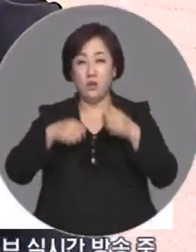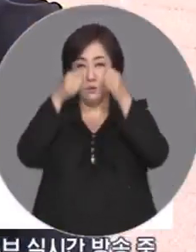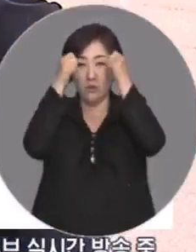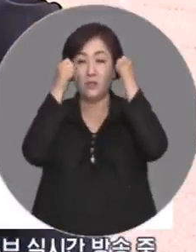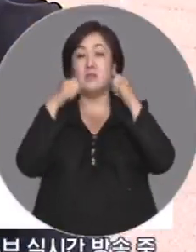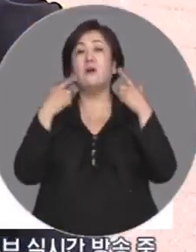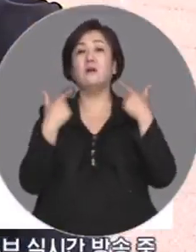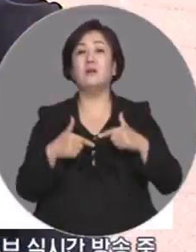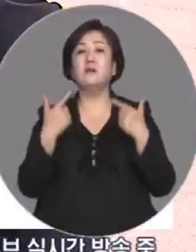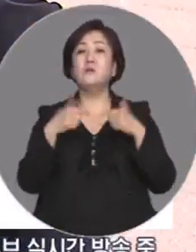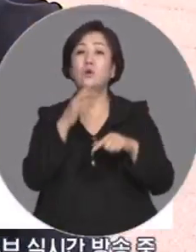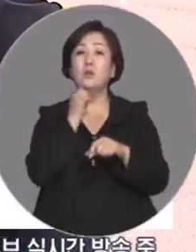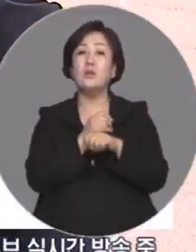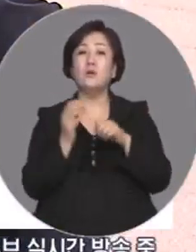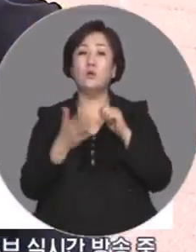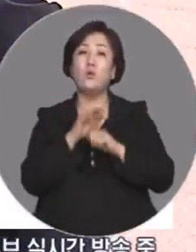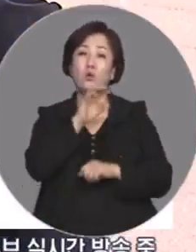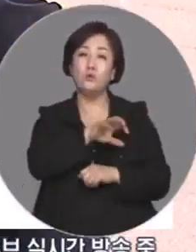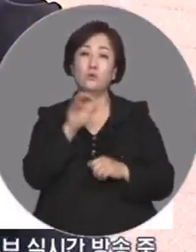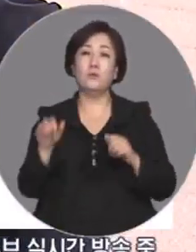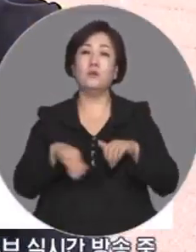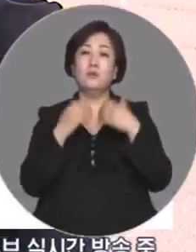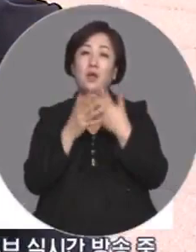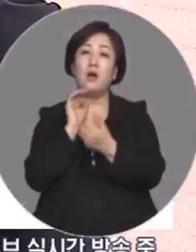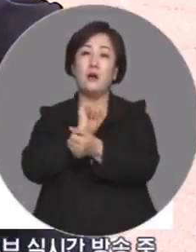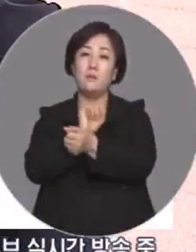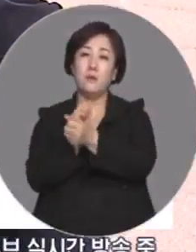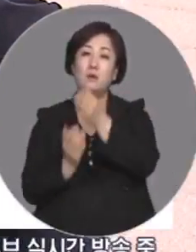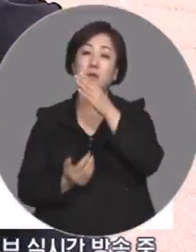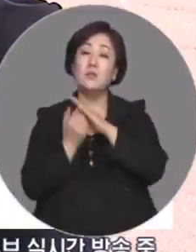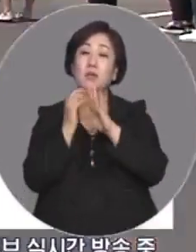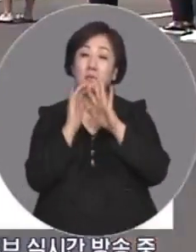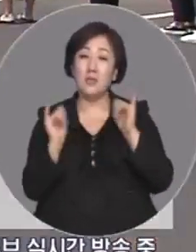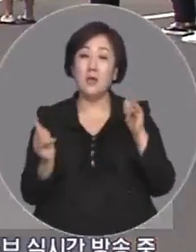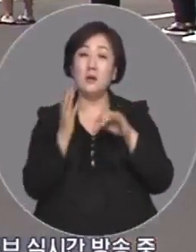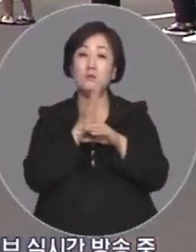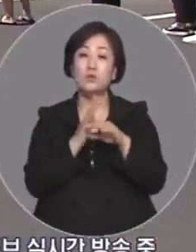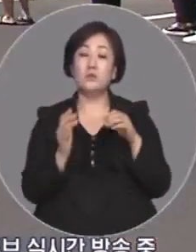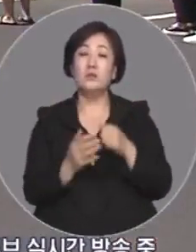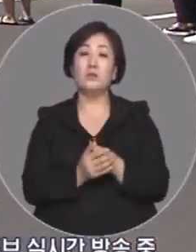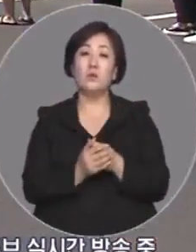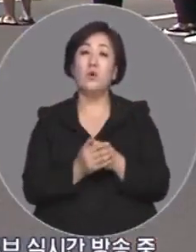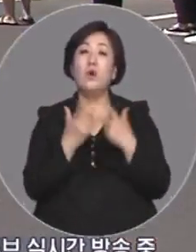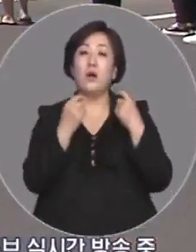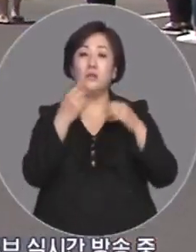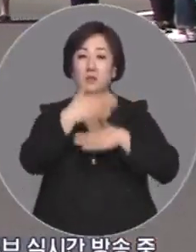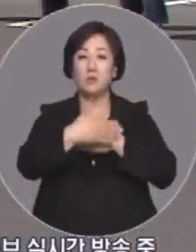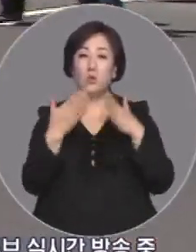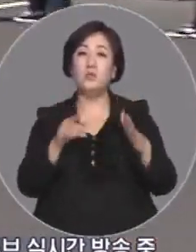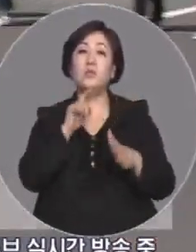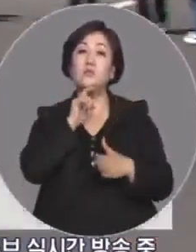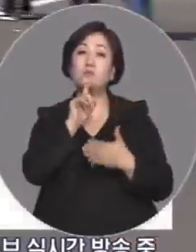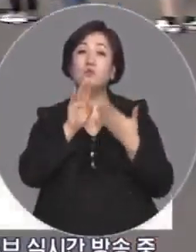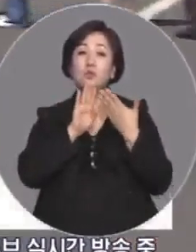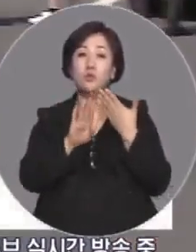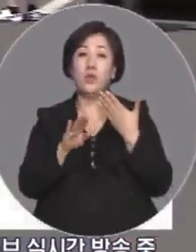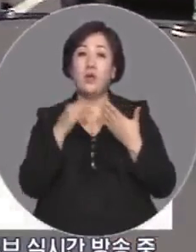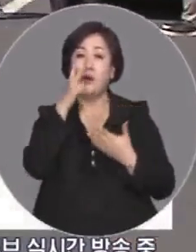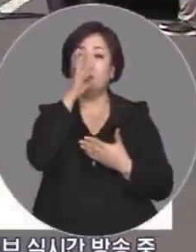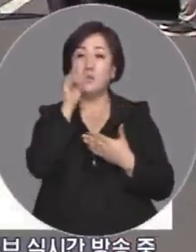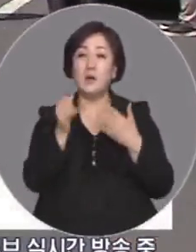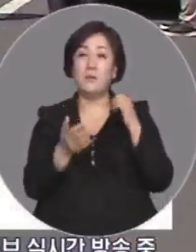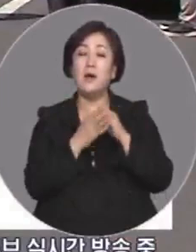나오지도 않았거든요. 왜냐면 주변이 다 감염된 환자분들이시니까. 같은 곳에서 10분 뒤 검사받은